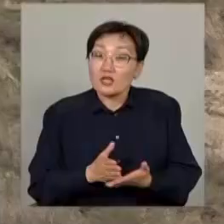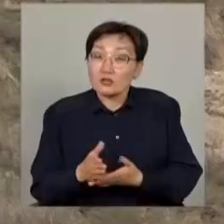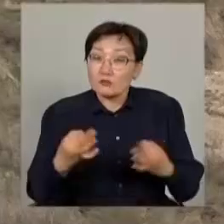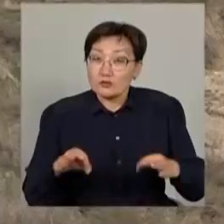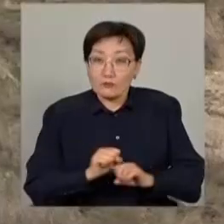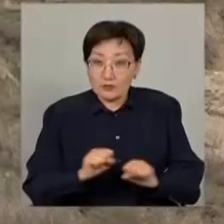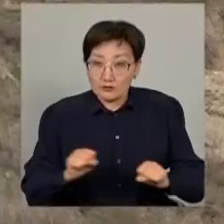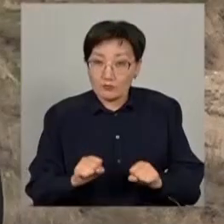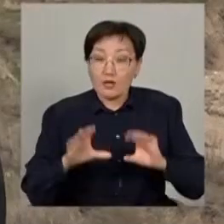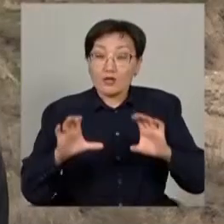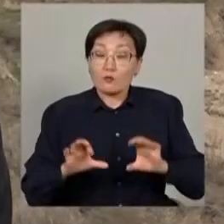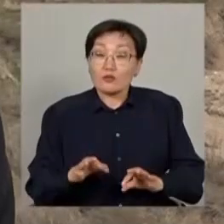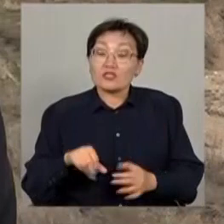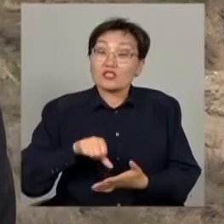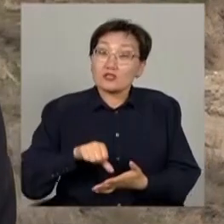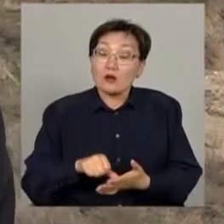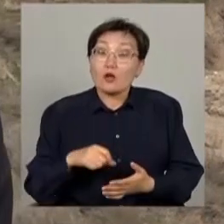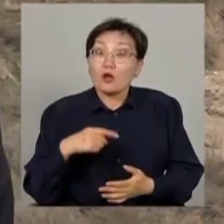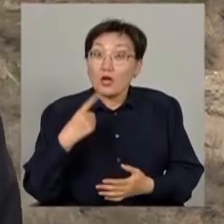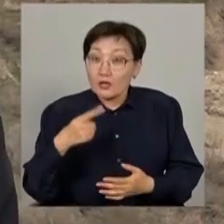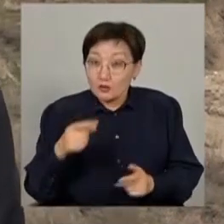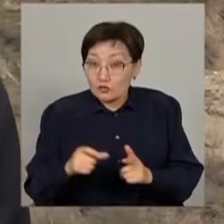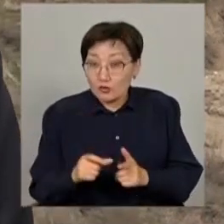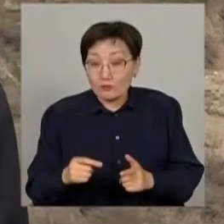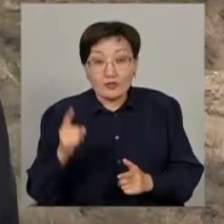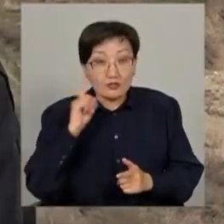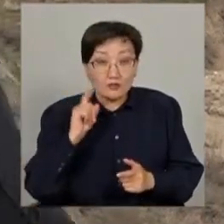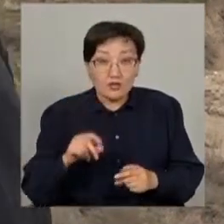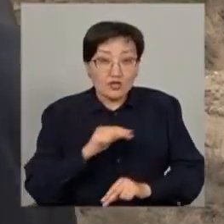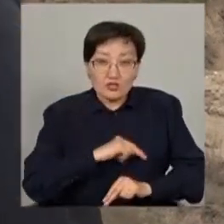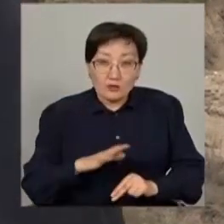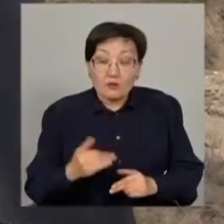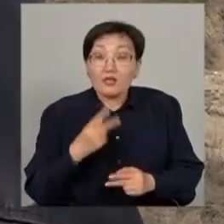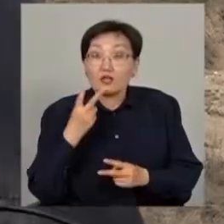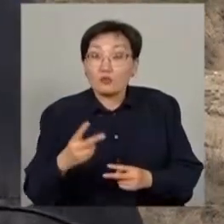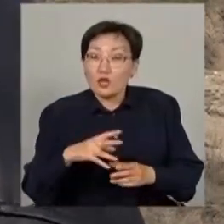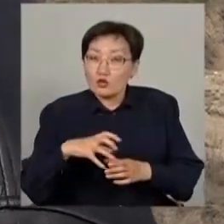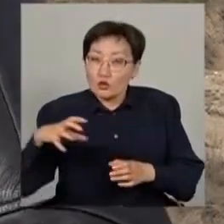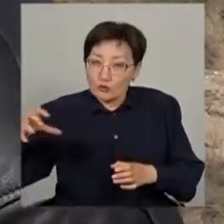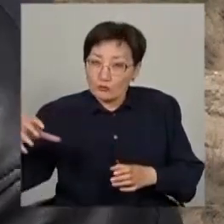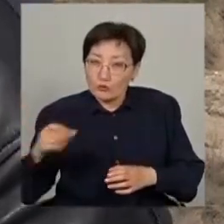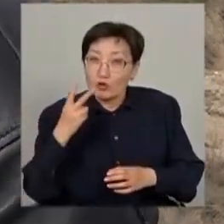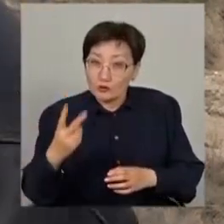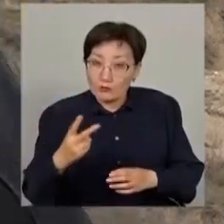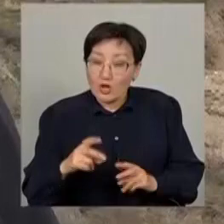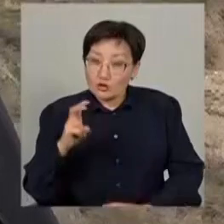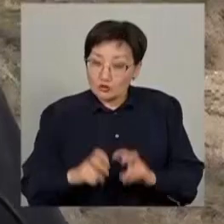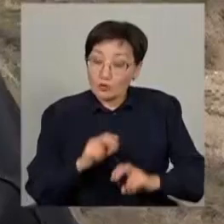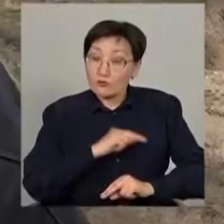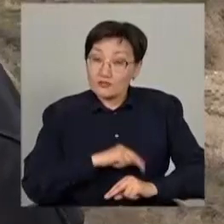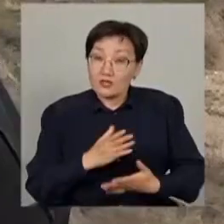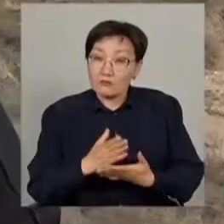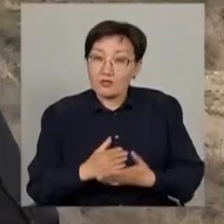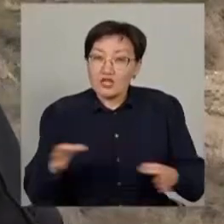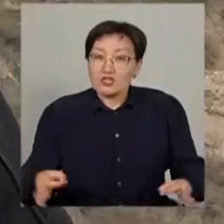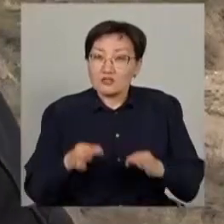алмаймын. Заңды тұлғасын айтып тұрған сөзін көрдіңіздер, істеп тұрған жоқ деп. Міне қарасаңыздар, түтін бұрқырап, зауыт істеп тұр,